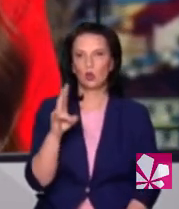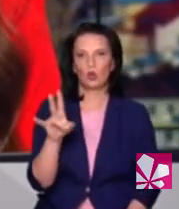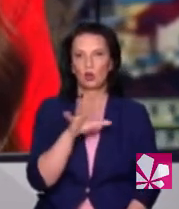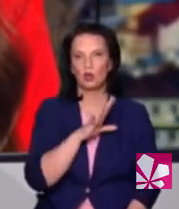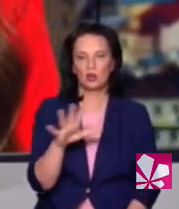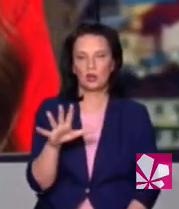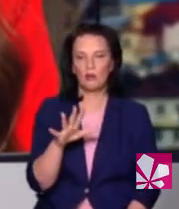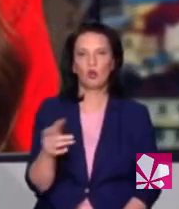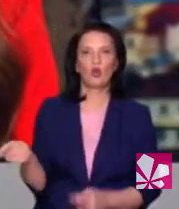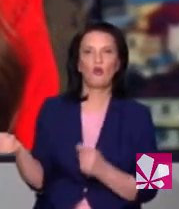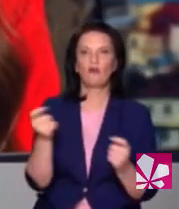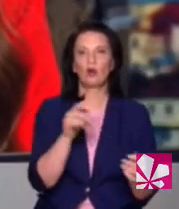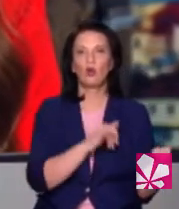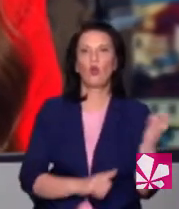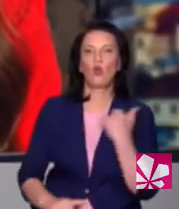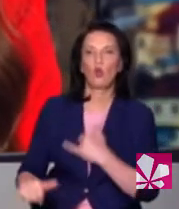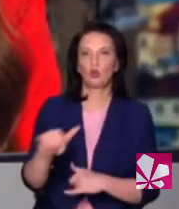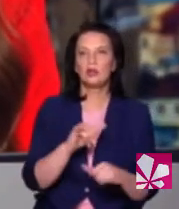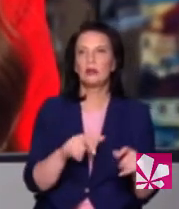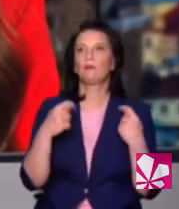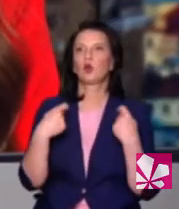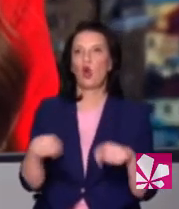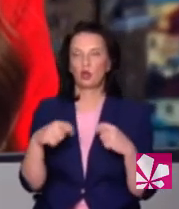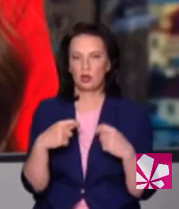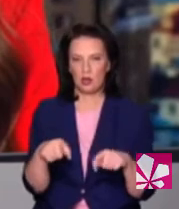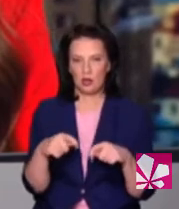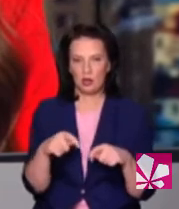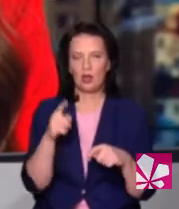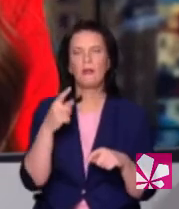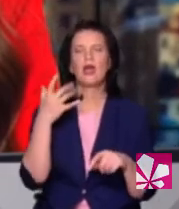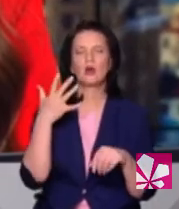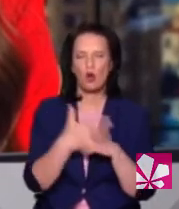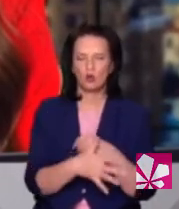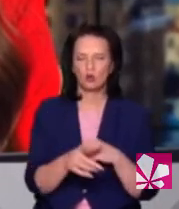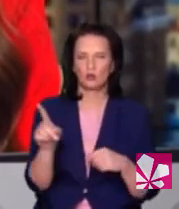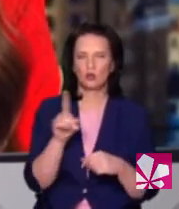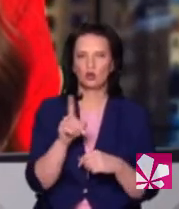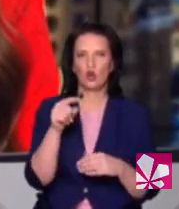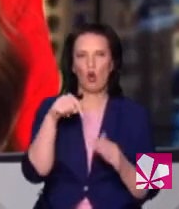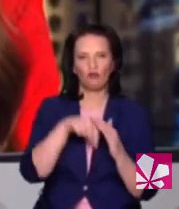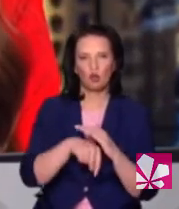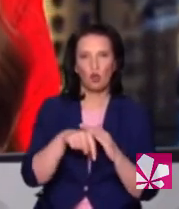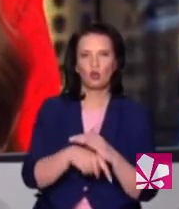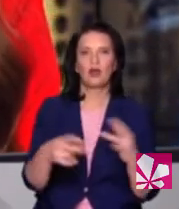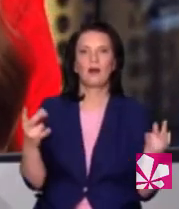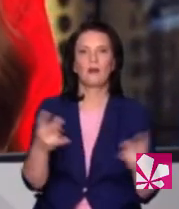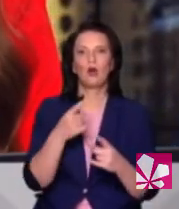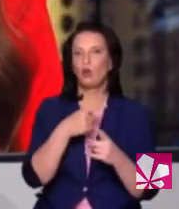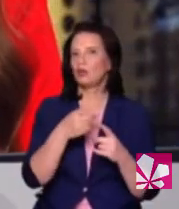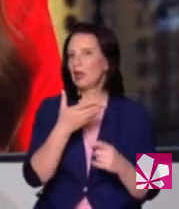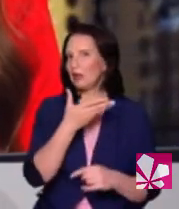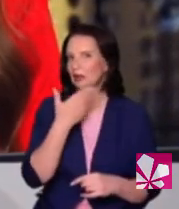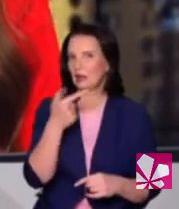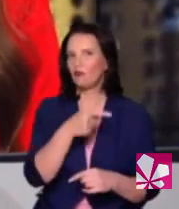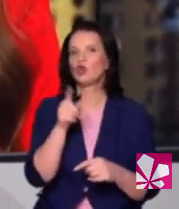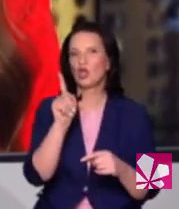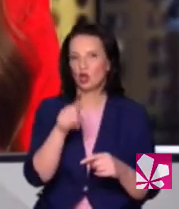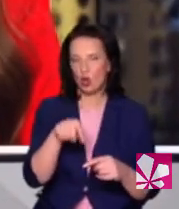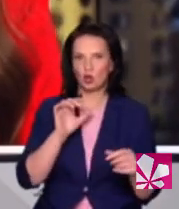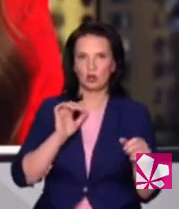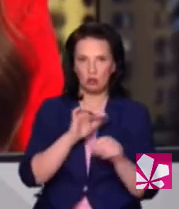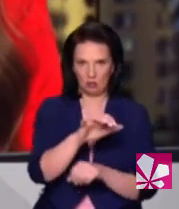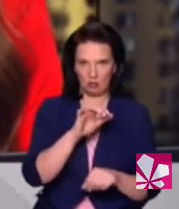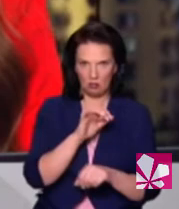куди окупантам продати. Ми ж розуміємо, що в них внутрішньої потреби немає, вони також експортери. Що